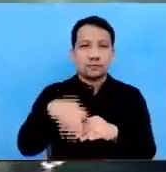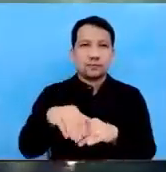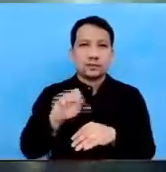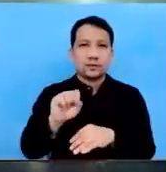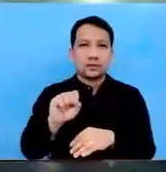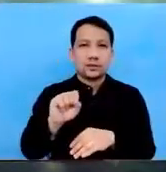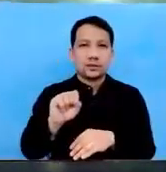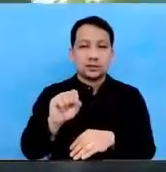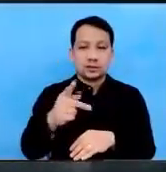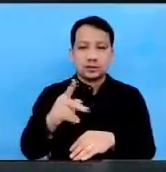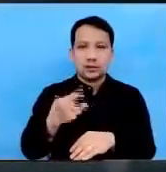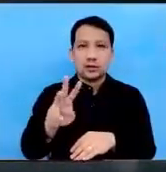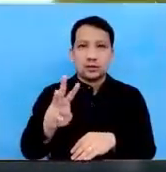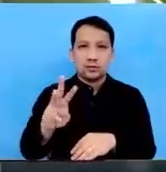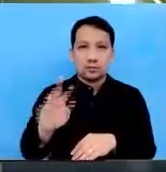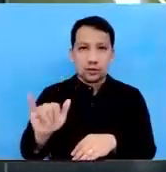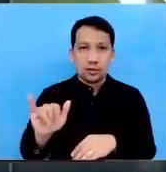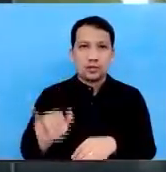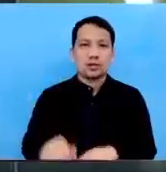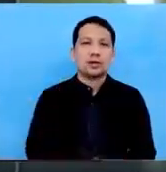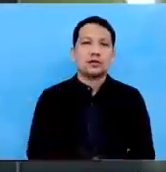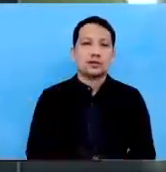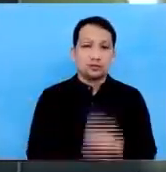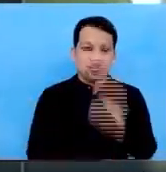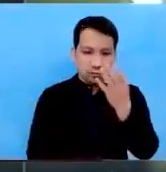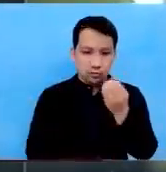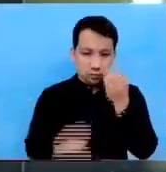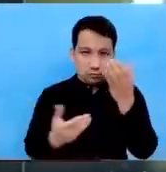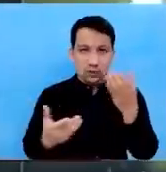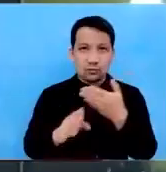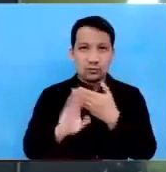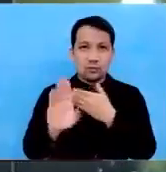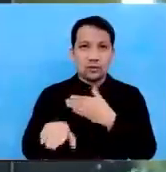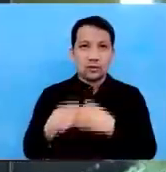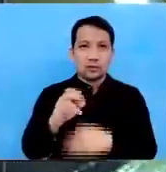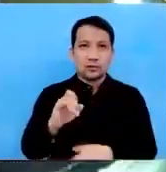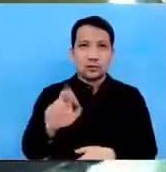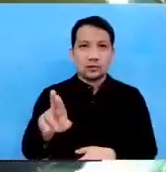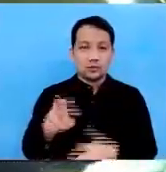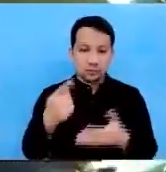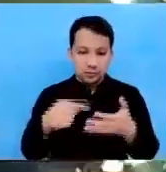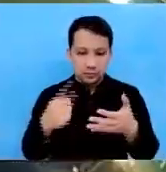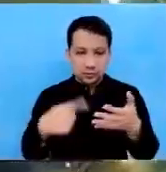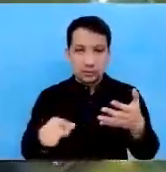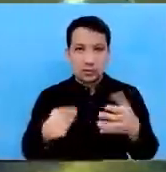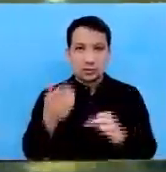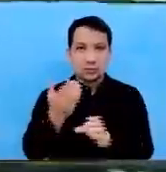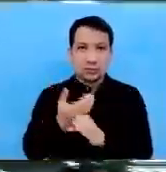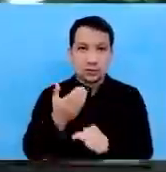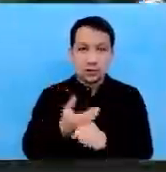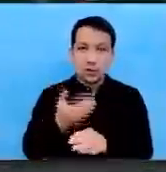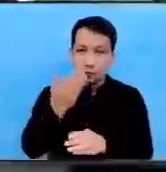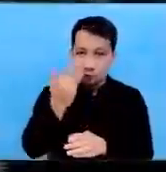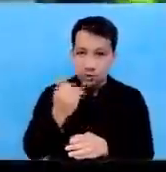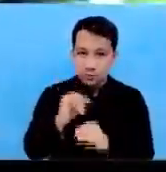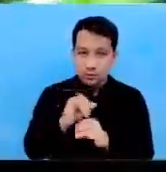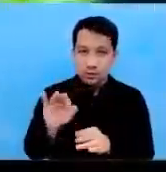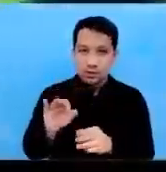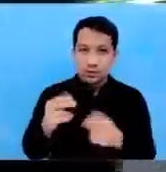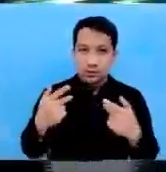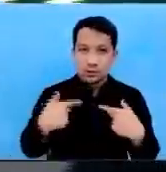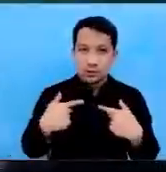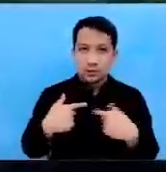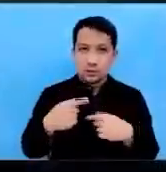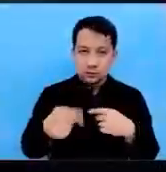Mayan, bok sa mga kapatid natin na gusto nang lumuwas pa Maynila, no? Abay, kailangan i-check nila ang kanilang mga sasakyan. At kung okay ba ang kanilang mga gulong